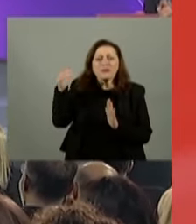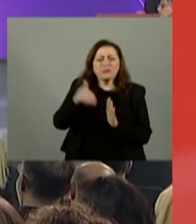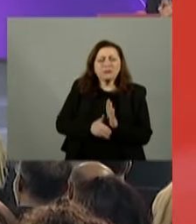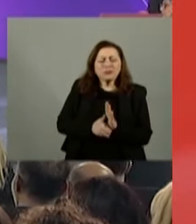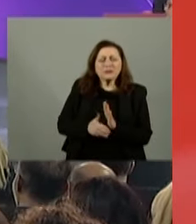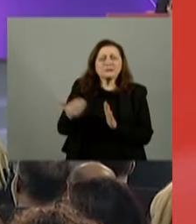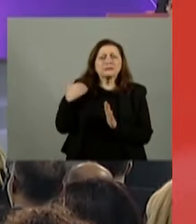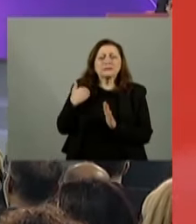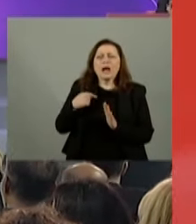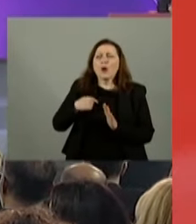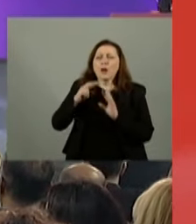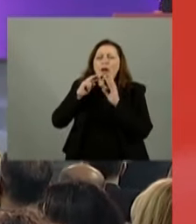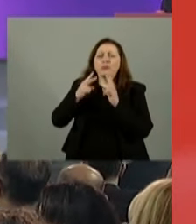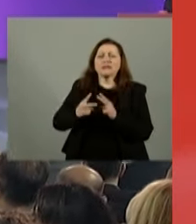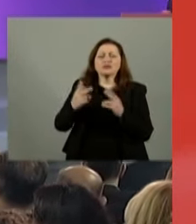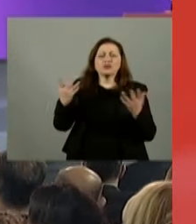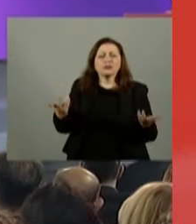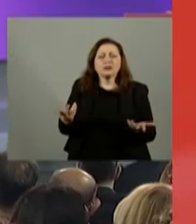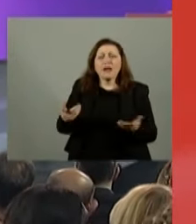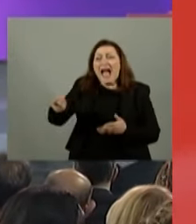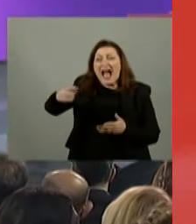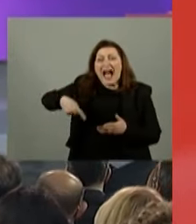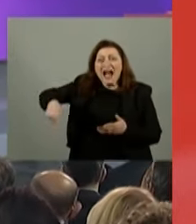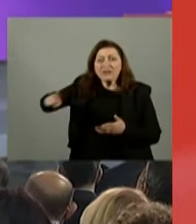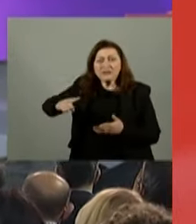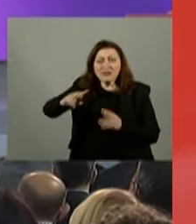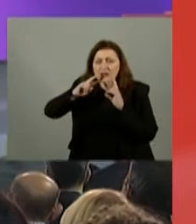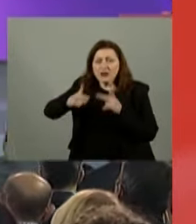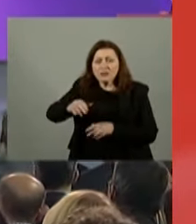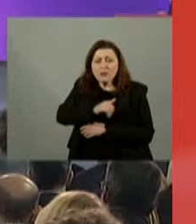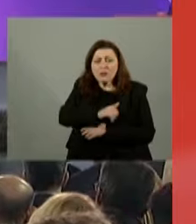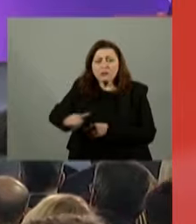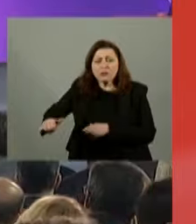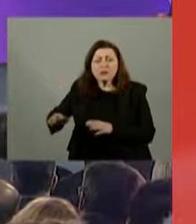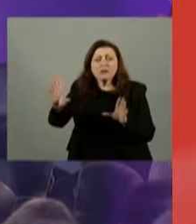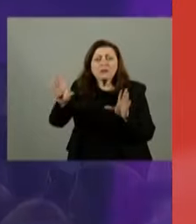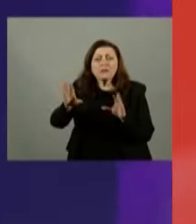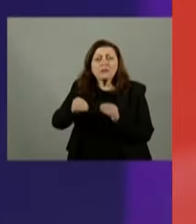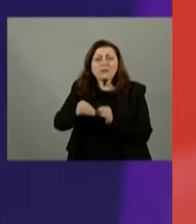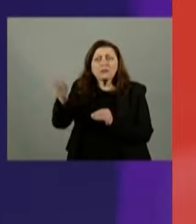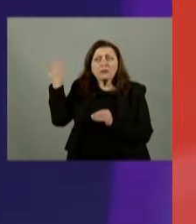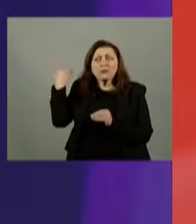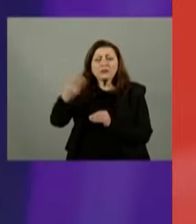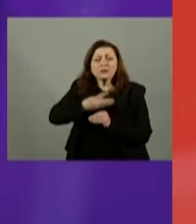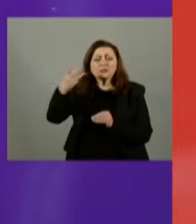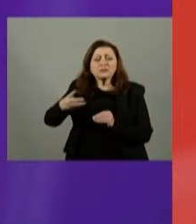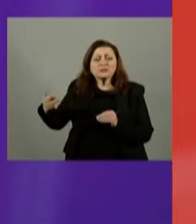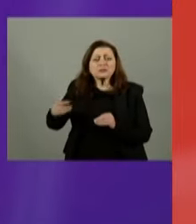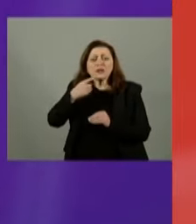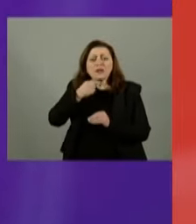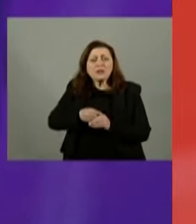το αποδεικνύει στο 100%, για να μην πω πολύ παραπάνω. Και ακριβώς επειδή επενδύει στην εικόνα, από την πρώτη στιγμή